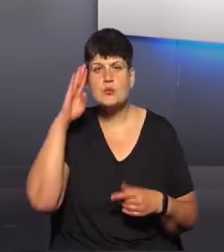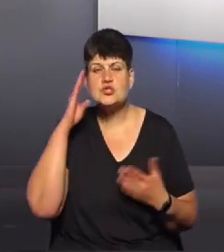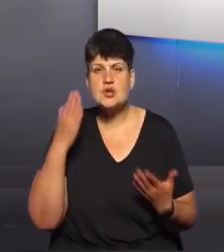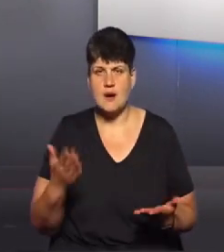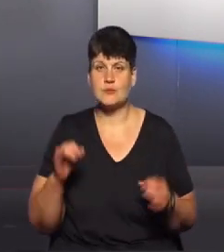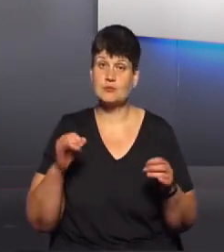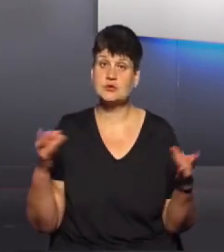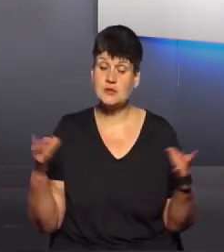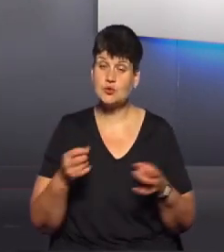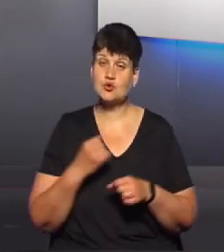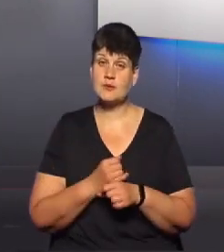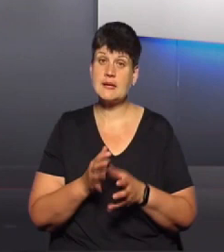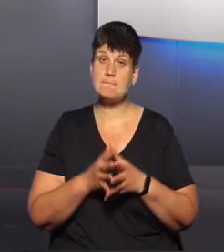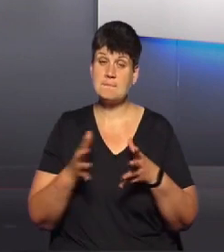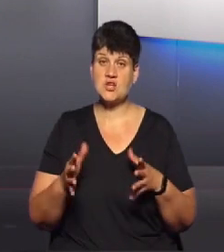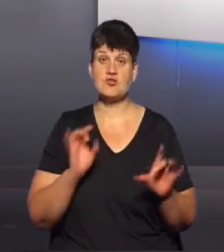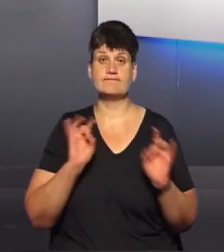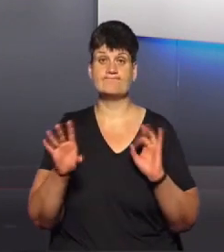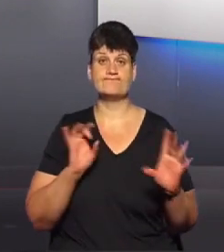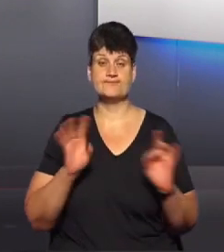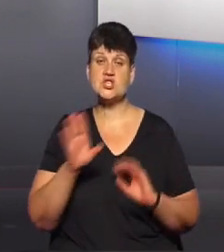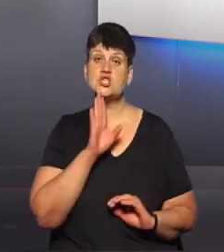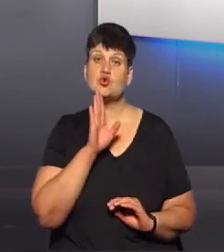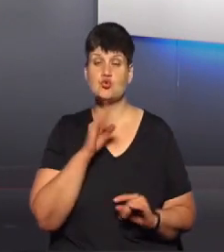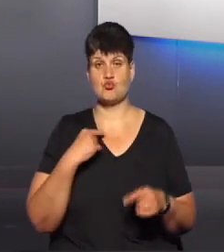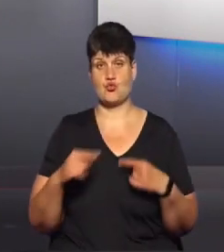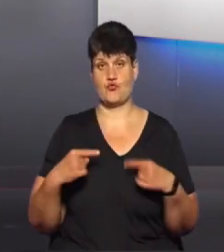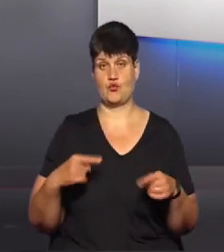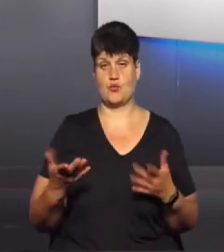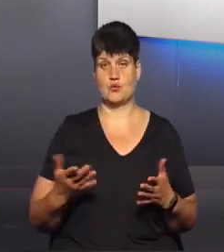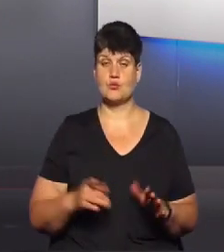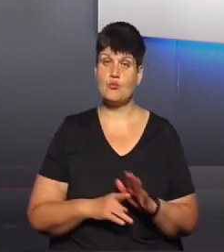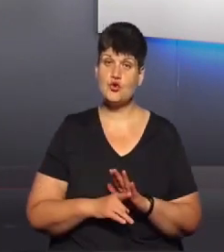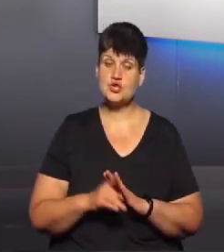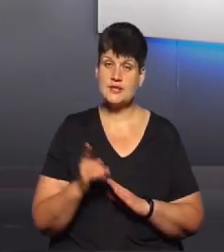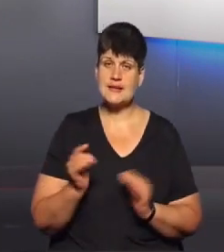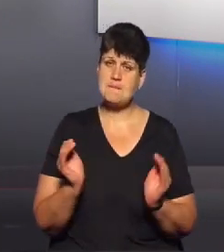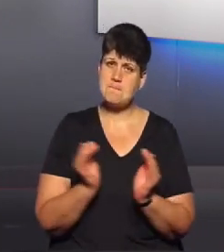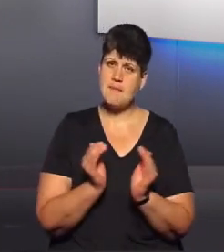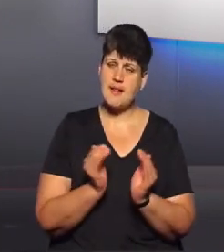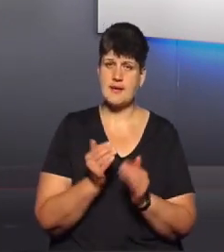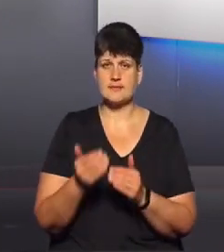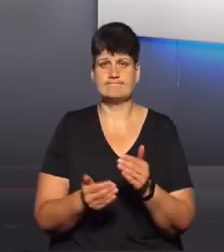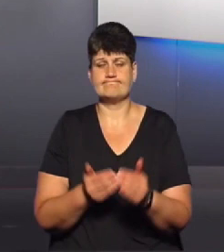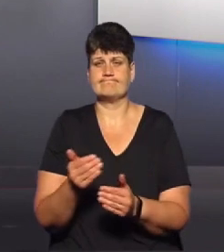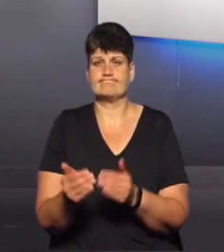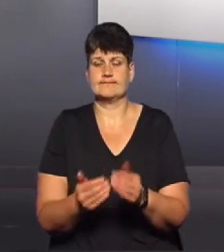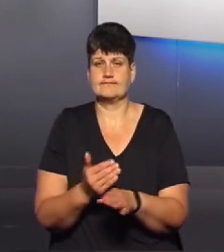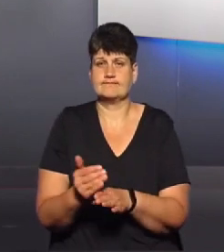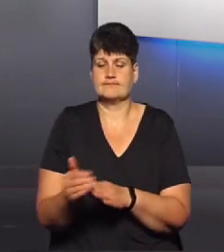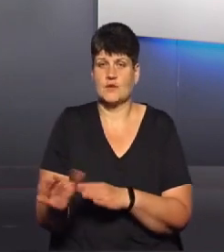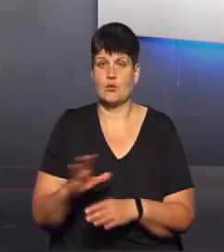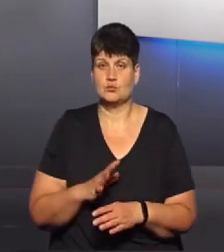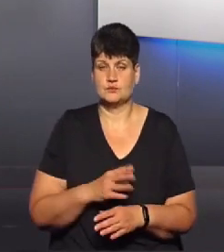якусь більш піар-кампанію жіночому футболу, починати з маленьких кроків, аби був попит і була